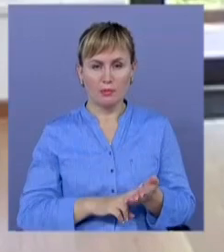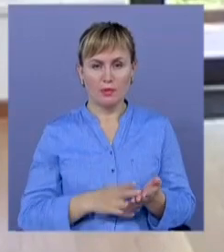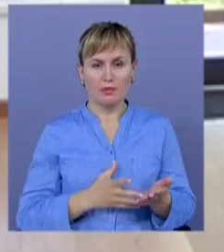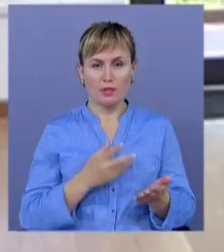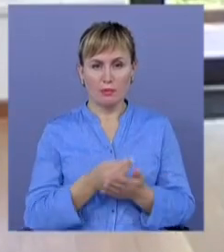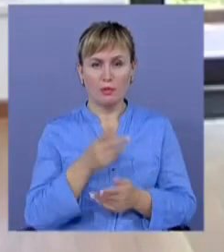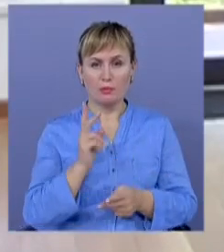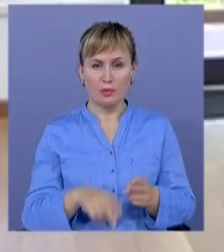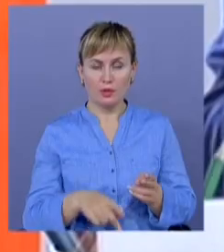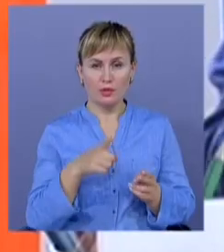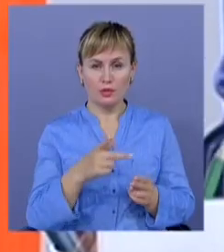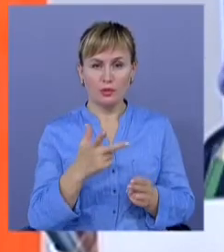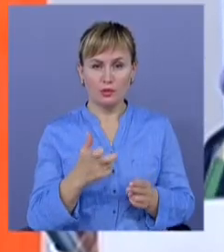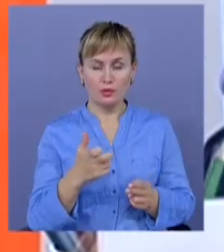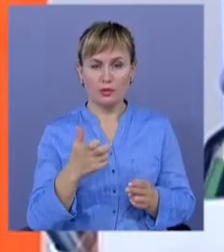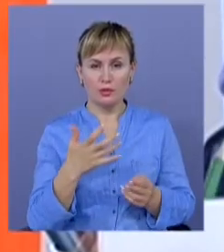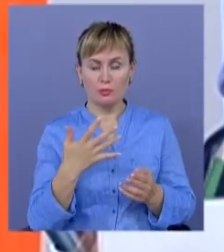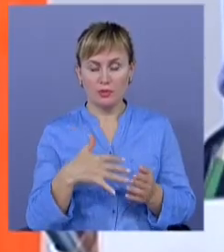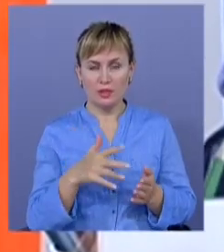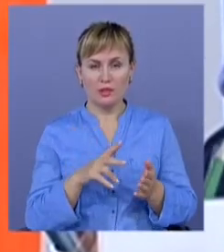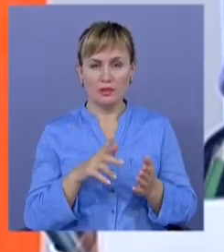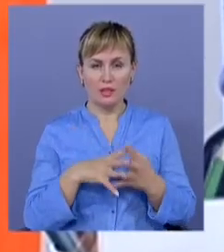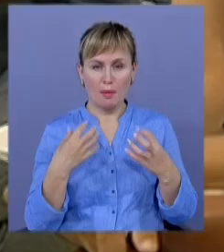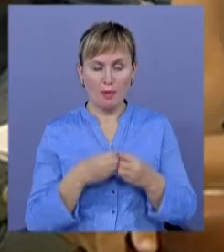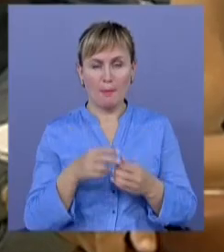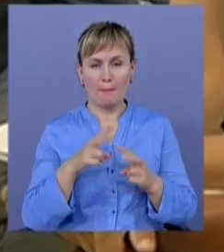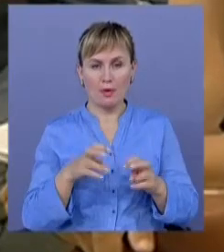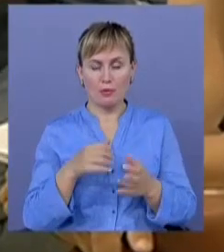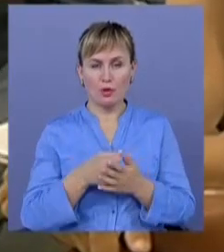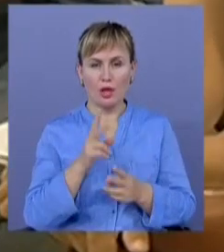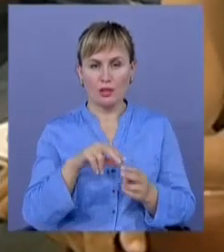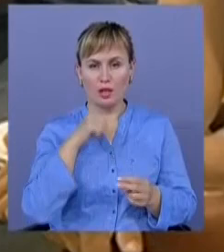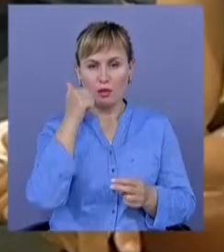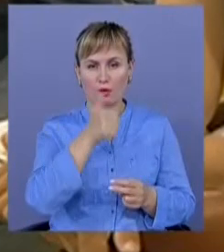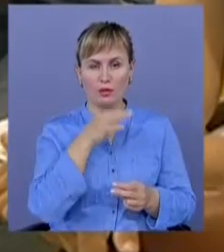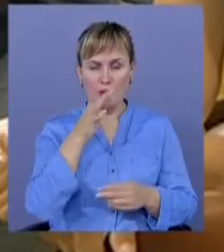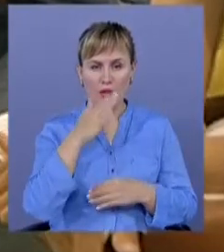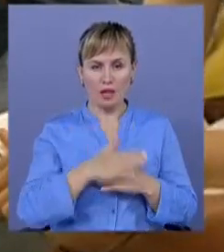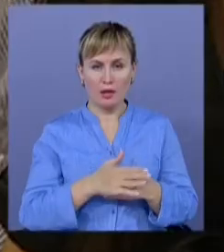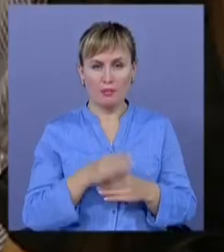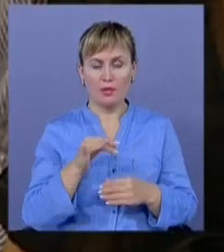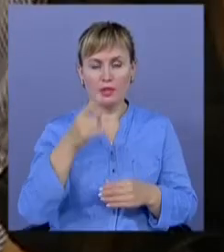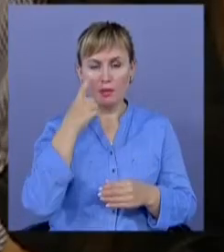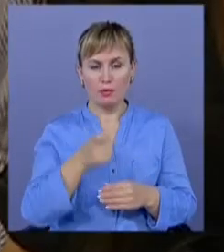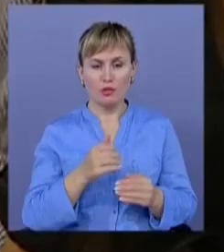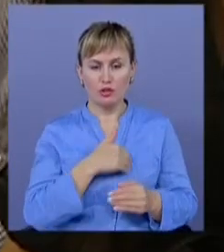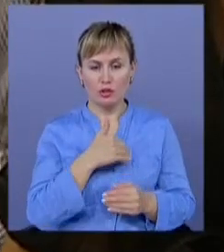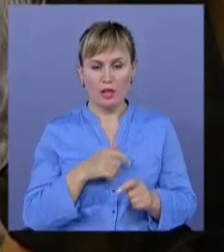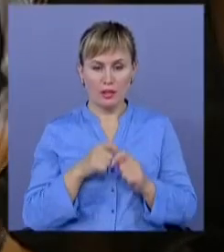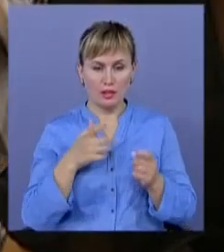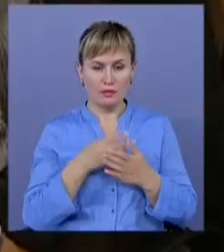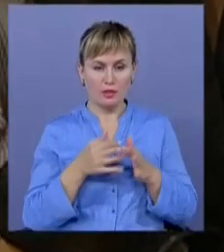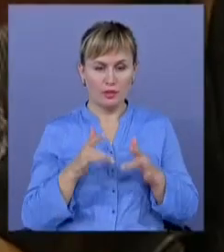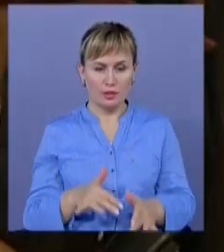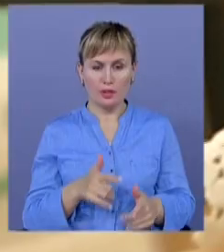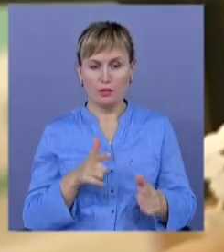Выплаты прекратили 1350 семьям. Проверки будут проводиться до конца года, отметил аким. Вместе с тем напомнил, желающим открыть свое дело